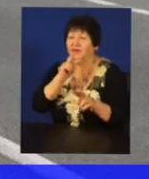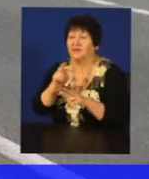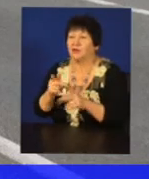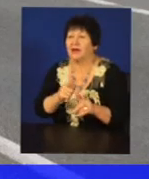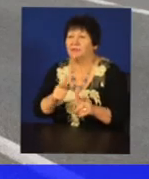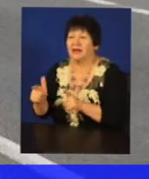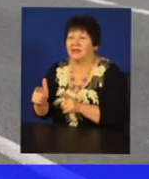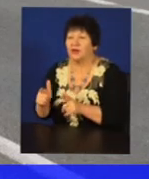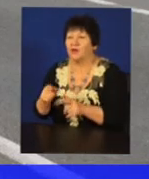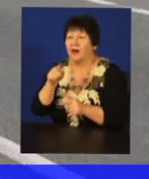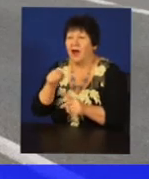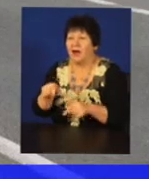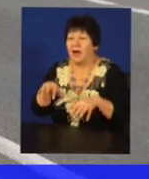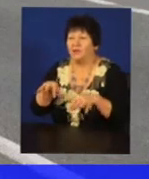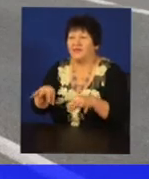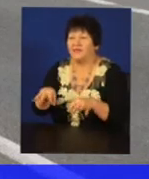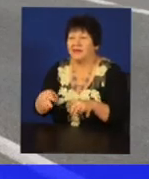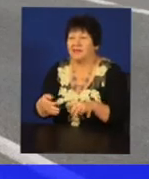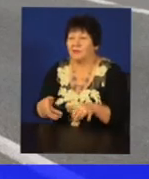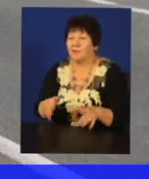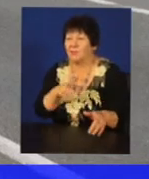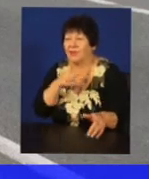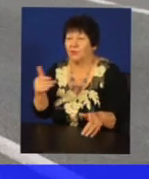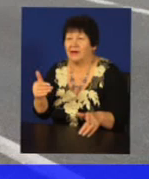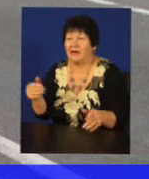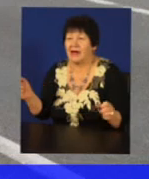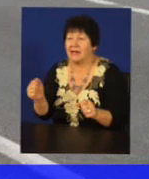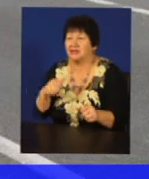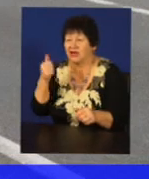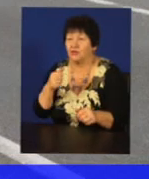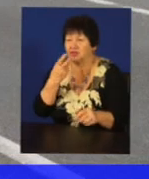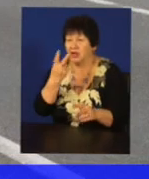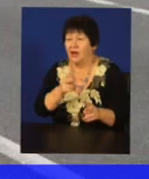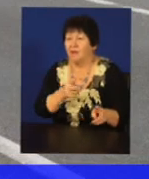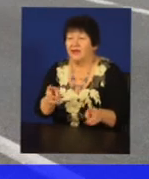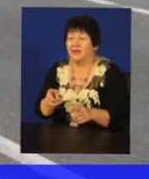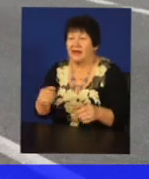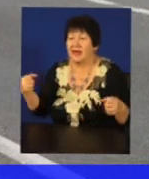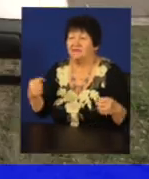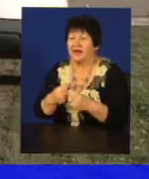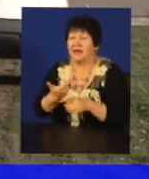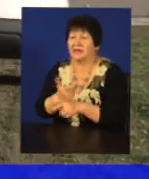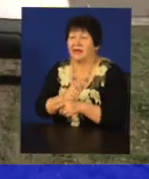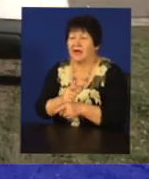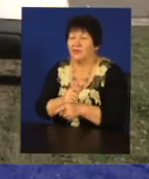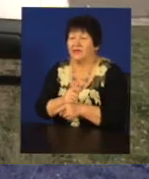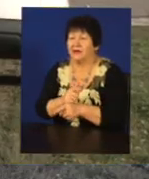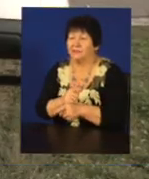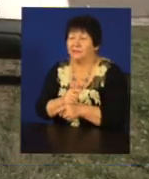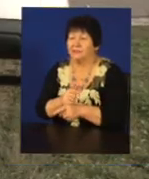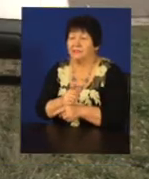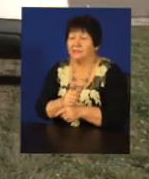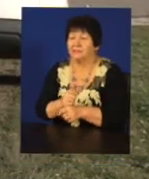la pregătirea unităților de transport pentru perioada rece a anului și prevenirea riscurilor de avarieri din cauza vitezei